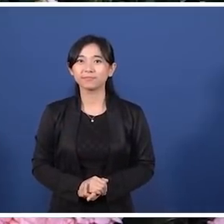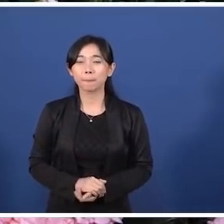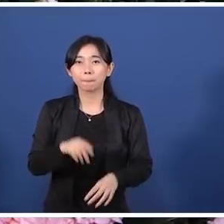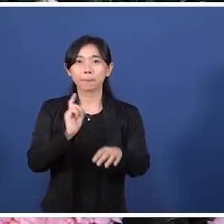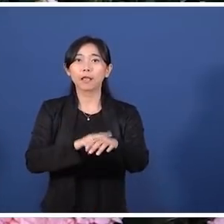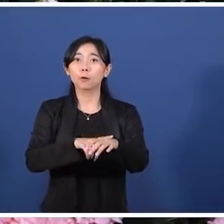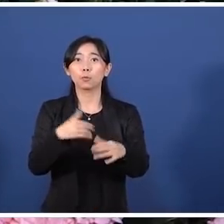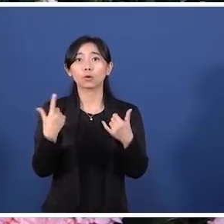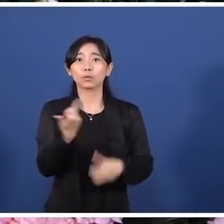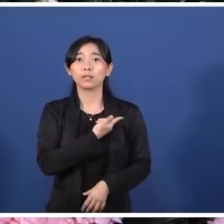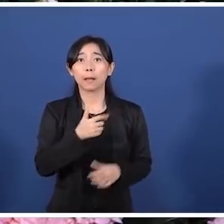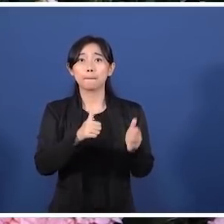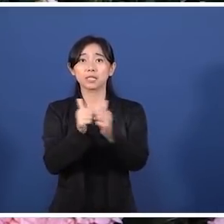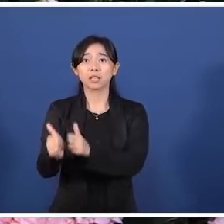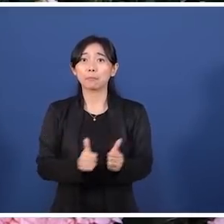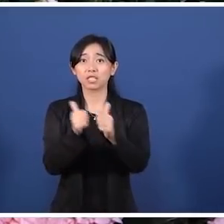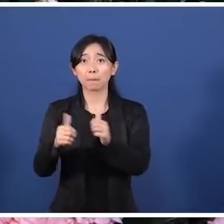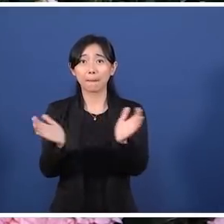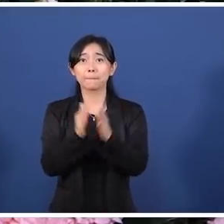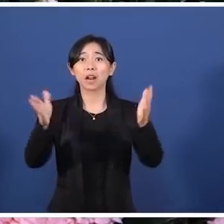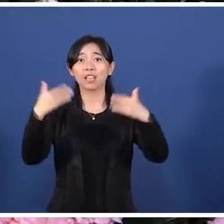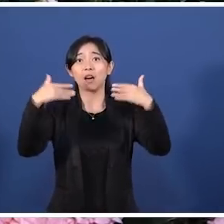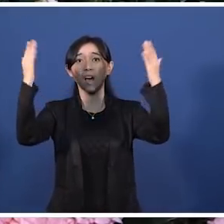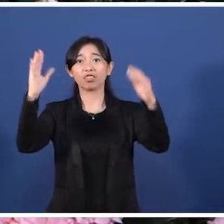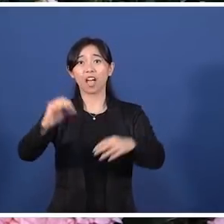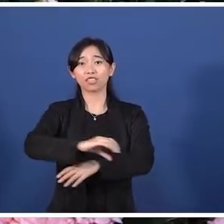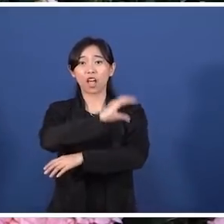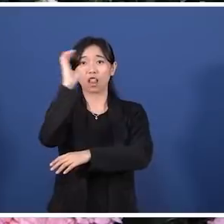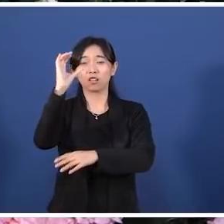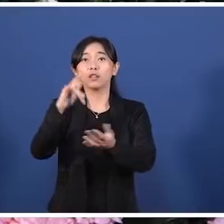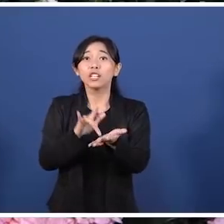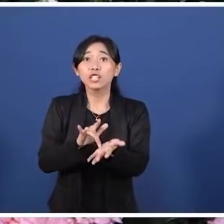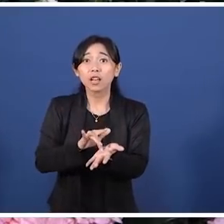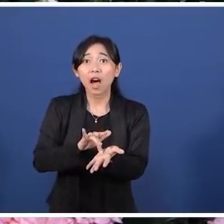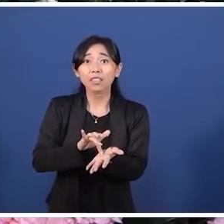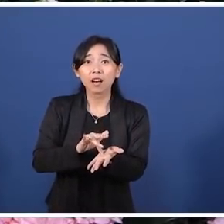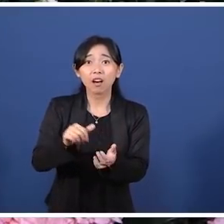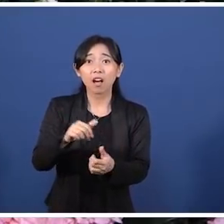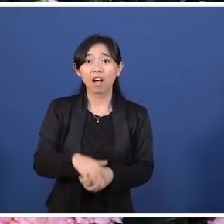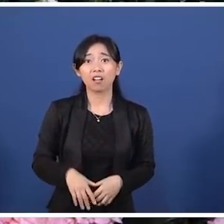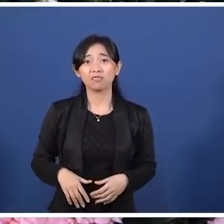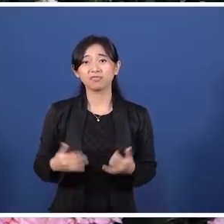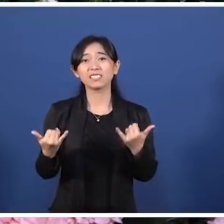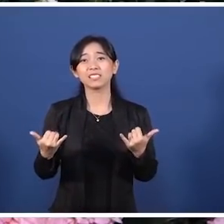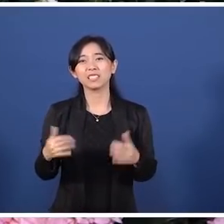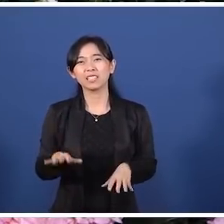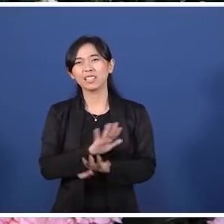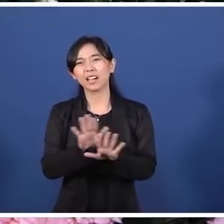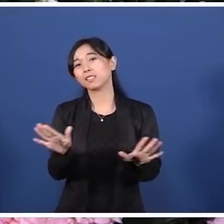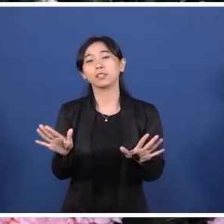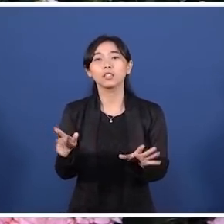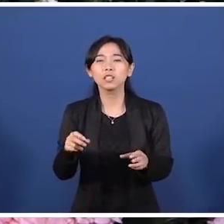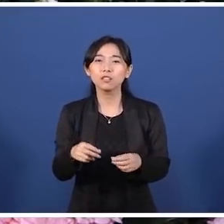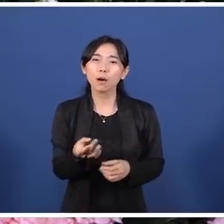Ketika kita bersama-sama merayakan Natal di tengah-tengah situasi yang tidak mudah saat ini. Saya rasa